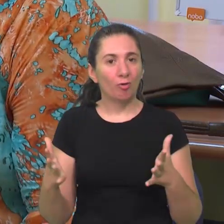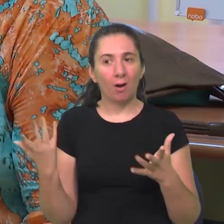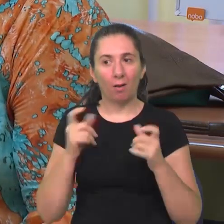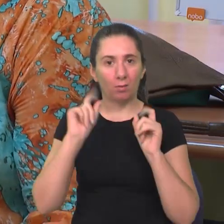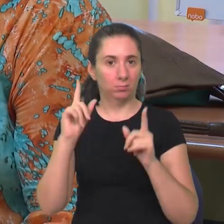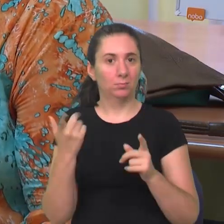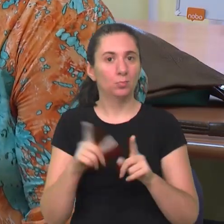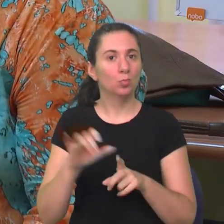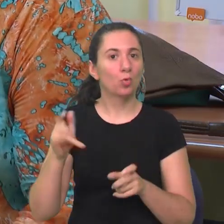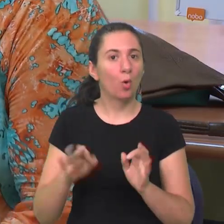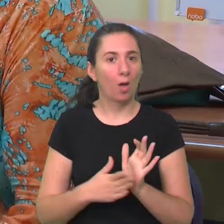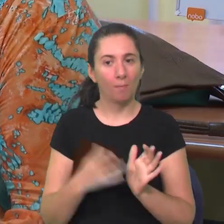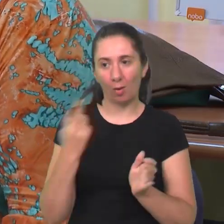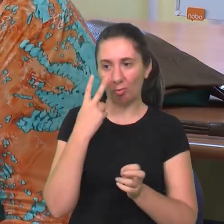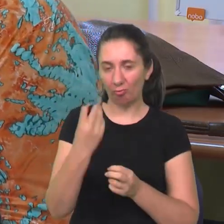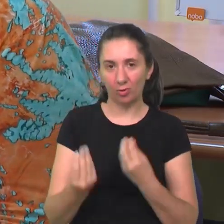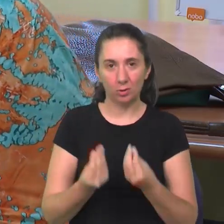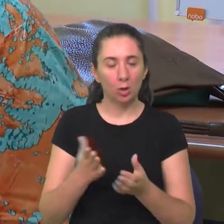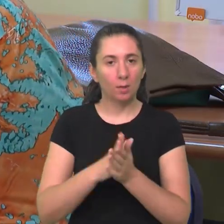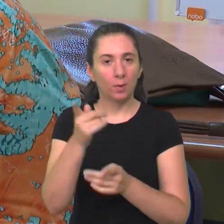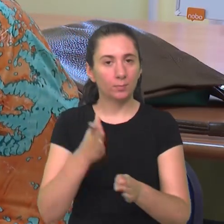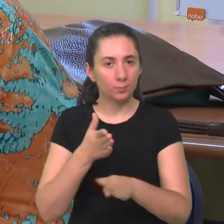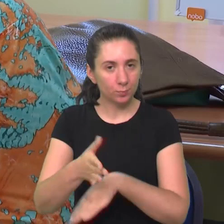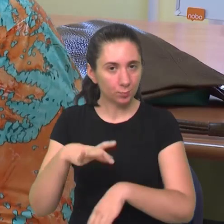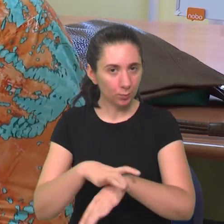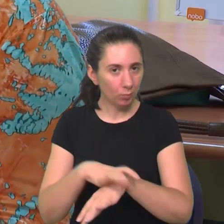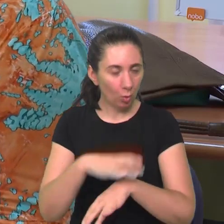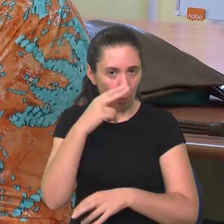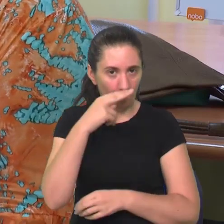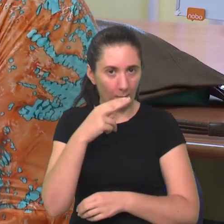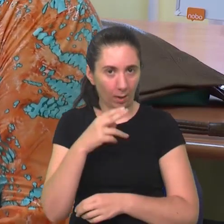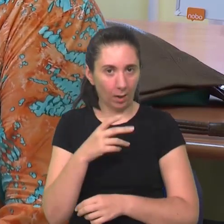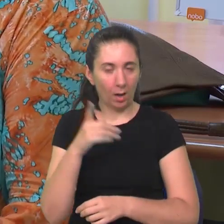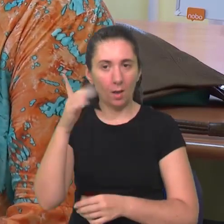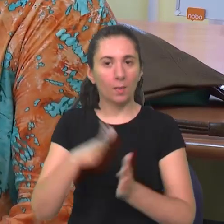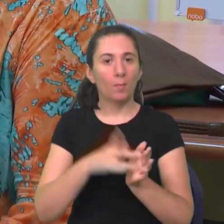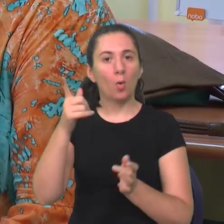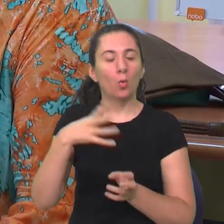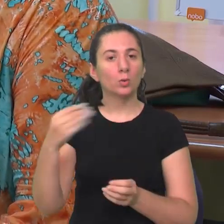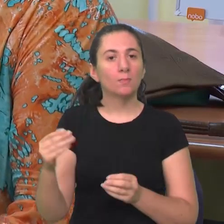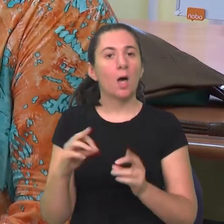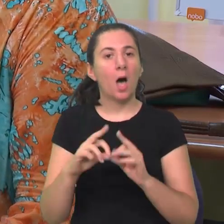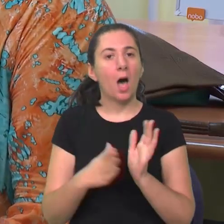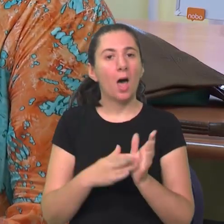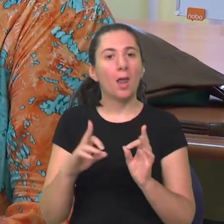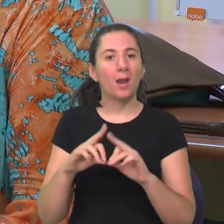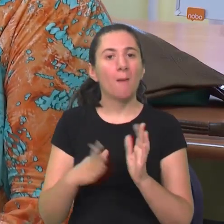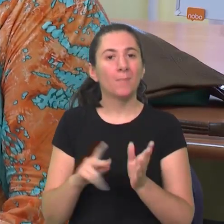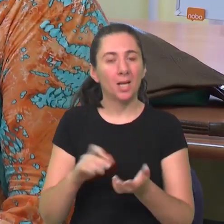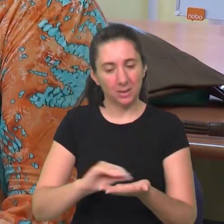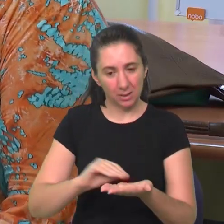dojam. I kad dođete kod liječnika na pregled, kad on uzima anamnezu, on će već